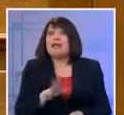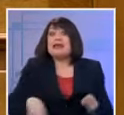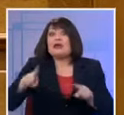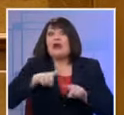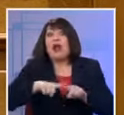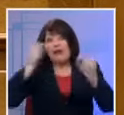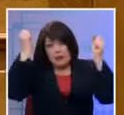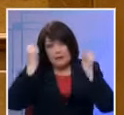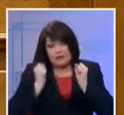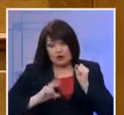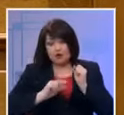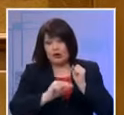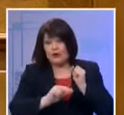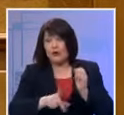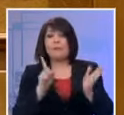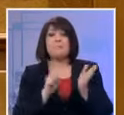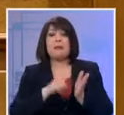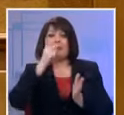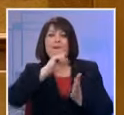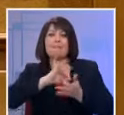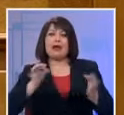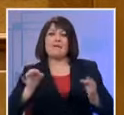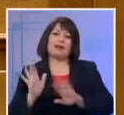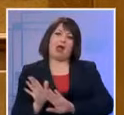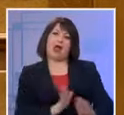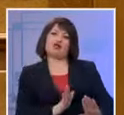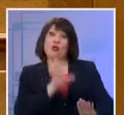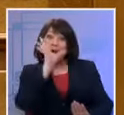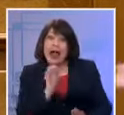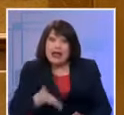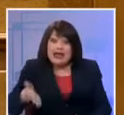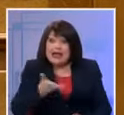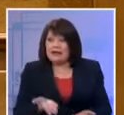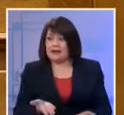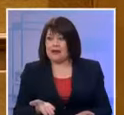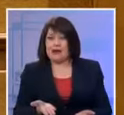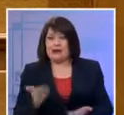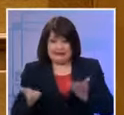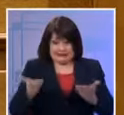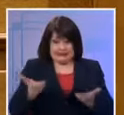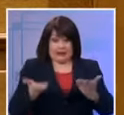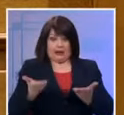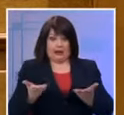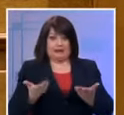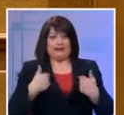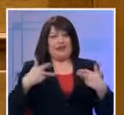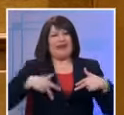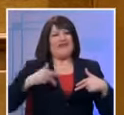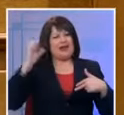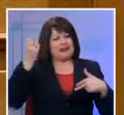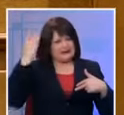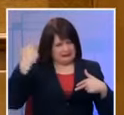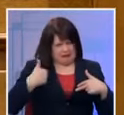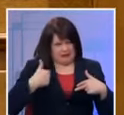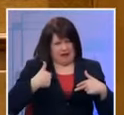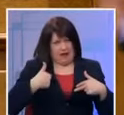τόπος. Γι' αυτό πρέπει να αφήσετε τα παραμύθια να προσγειωθείτε στην αλήθεια. Και μην κάνετε άλλες συγκρίσεις με τη δική μας διακυβέρνηση. Για να σας το πω